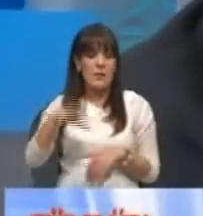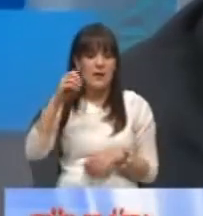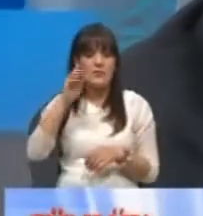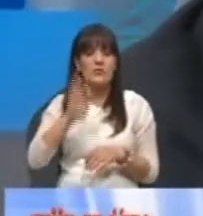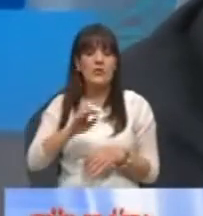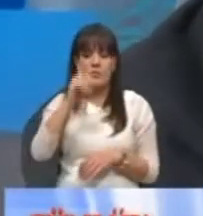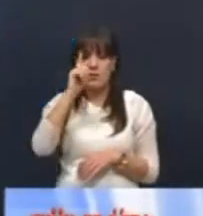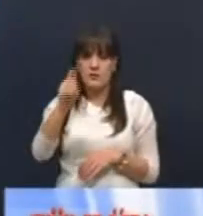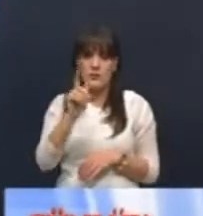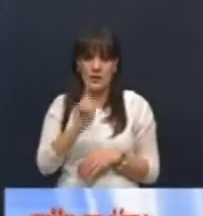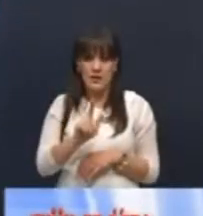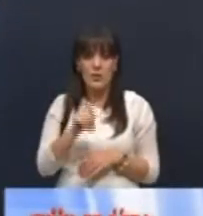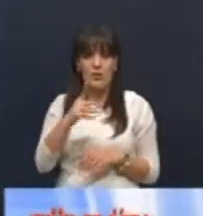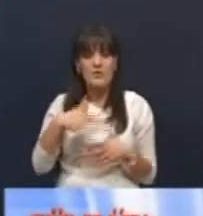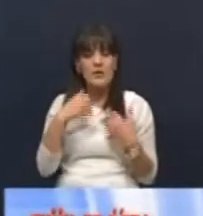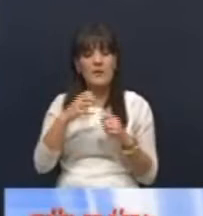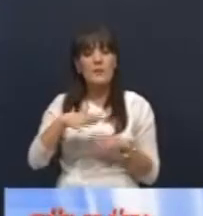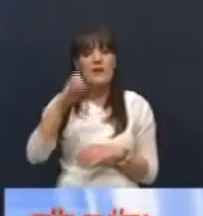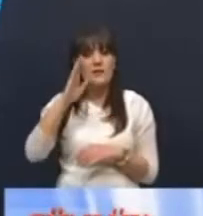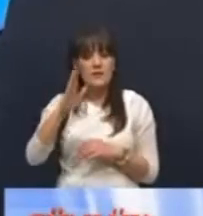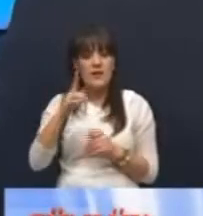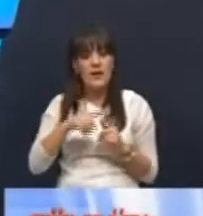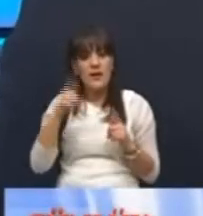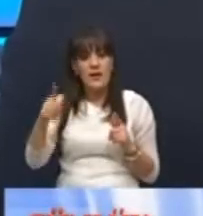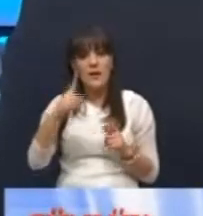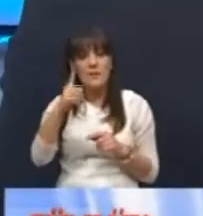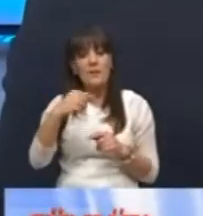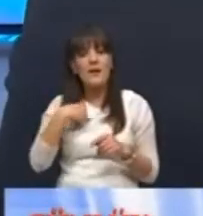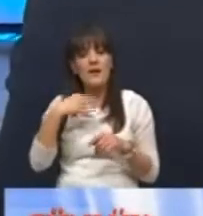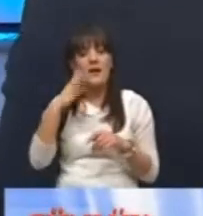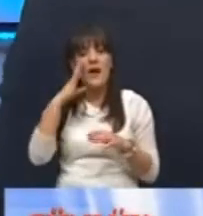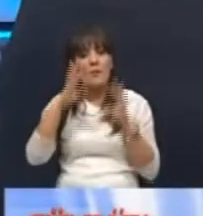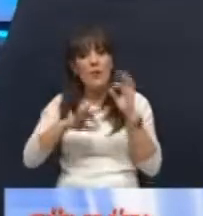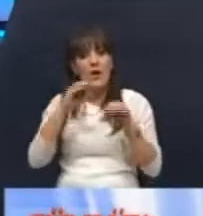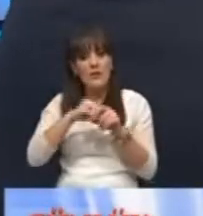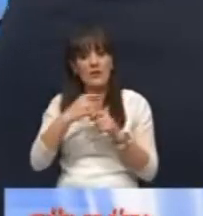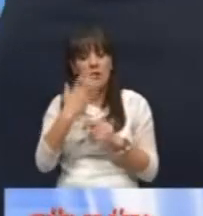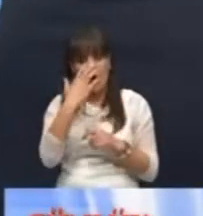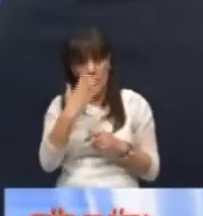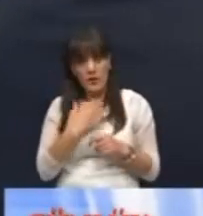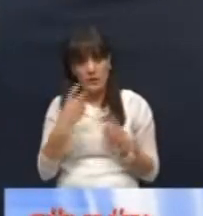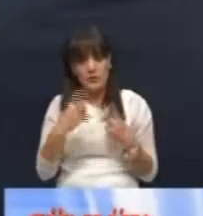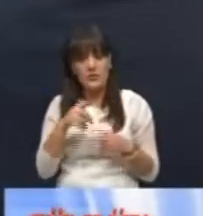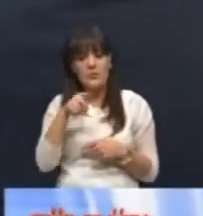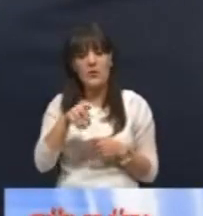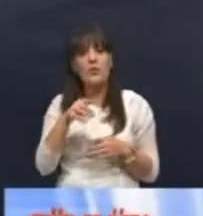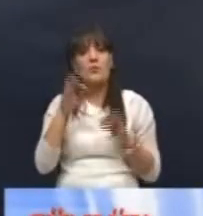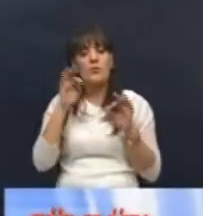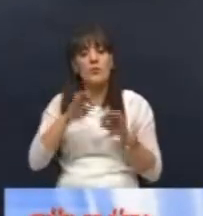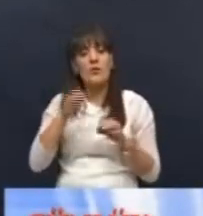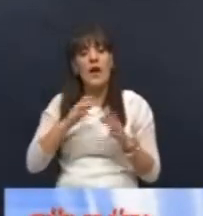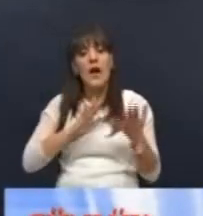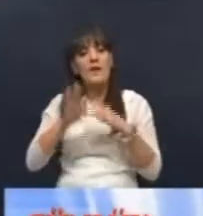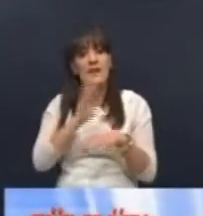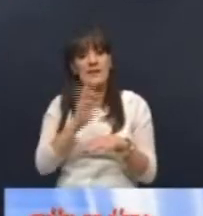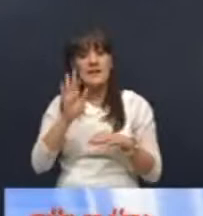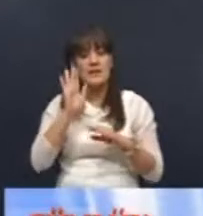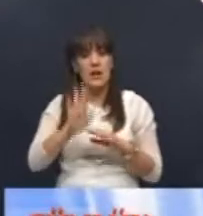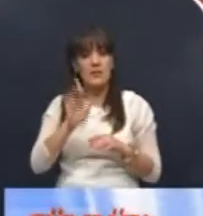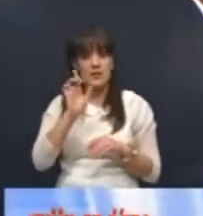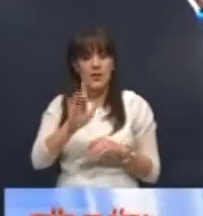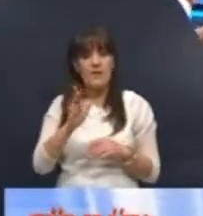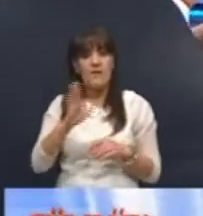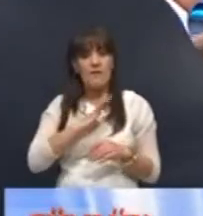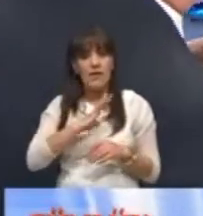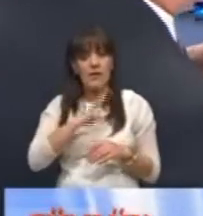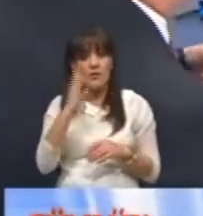mutlaka başvurmalar lazım. O sağlık merkezine gidene kadar bir ilk yardım yöntemi önerebilecek misiniz? Tabii ki, yani misiniz? Şöyle bir şey, mutlaka hareketsiz bırakmak lazım ki var